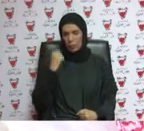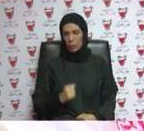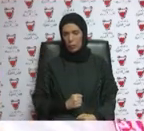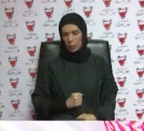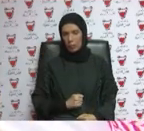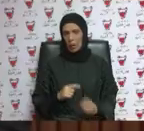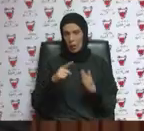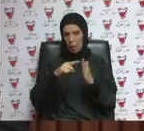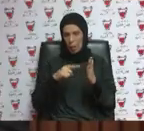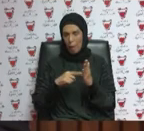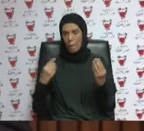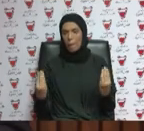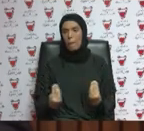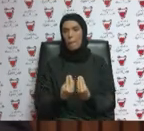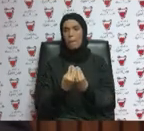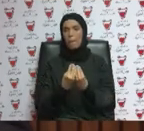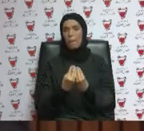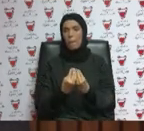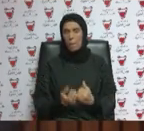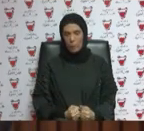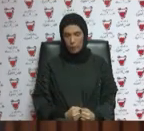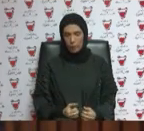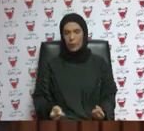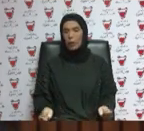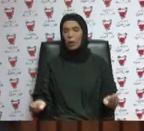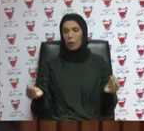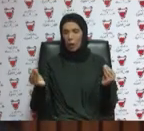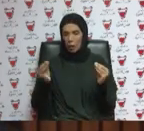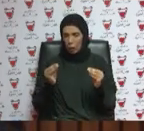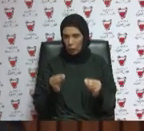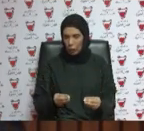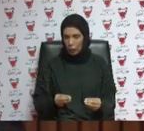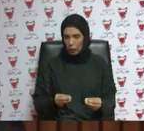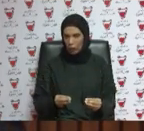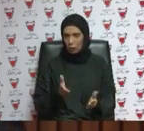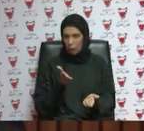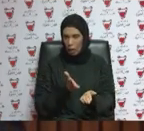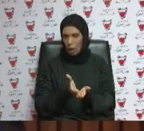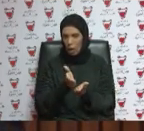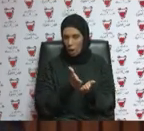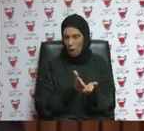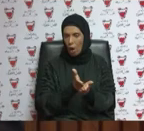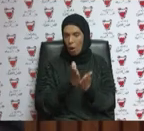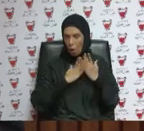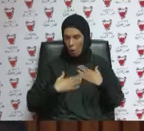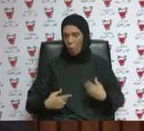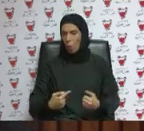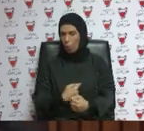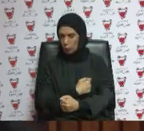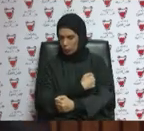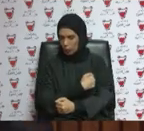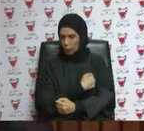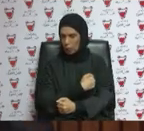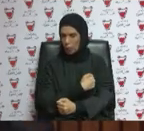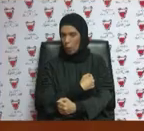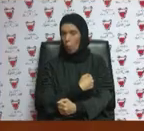هذا القانون معالي الرئيس الذي هو يضاف بالإضافة إلى الإجراءات والحماية الصحية وهو من باب الحماية